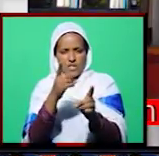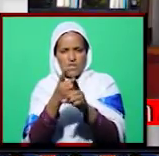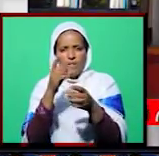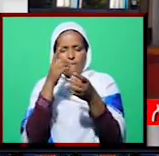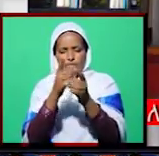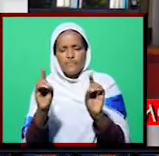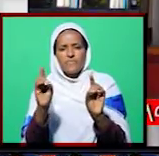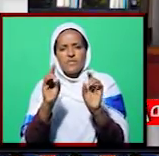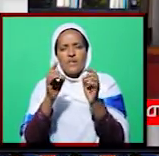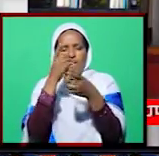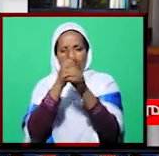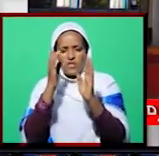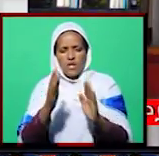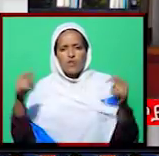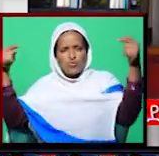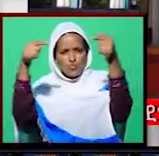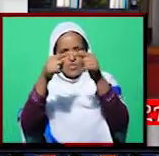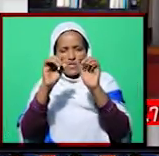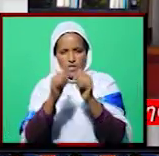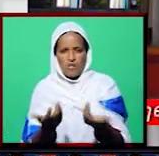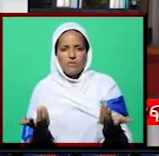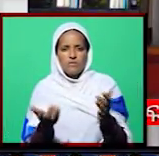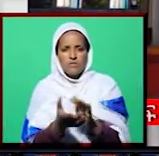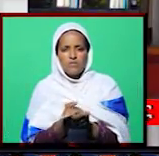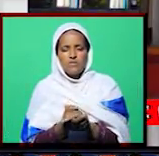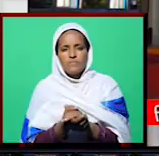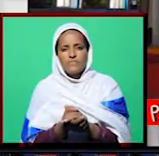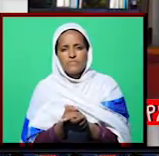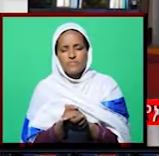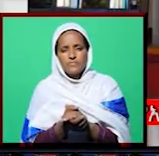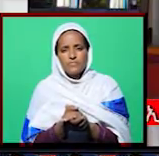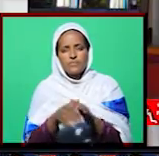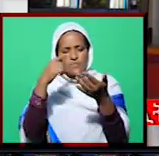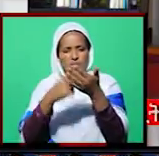ፍጥረት አፈጣጠር፣ ስነ ፍጥረትና የፈጣሪ ግንኙነት፣